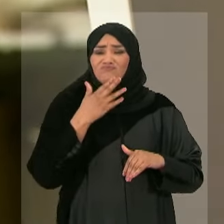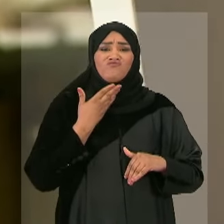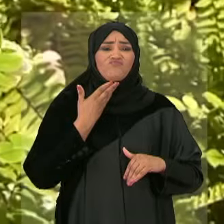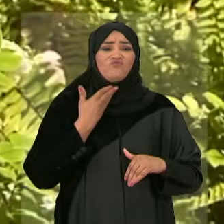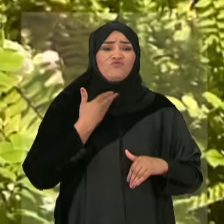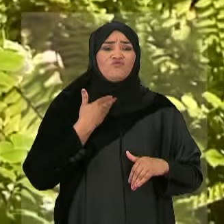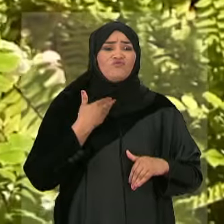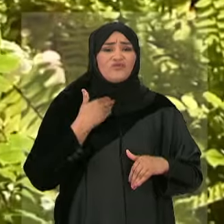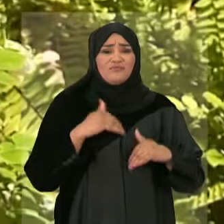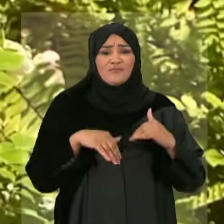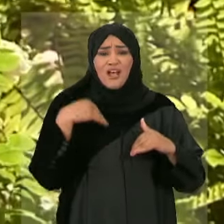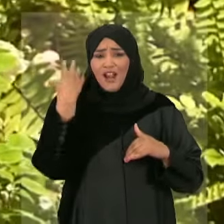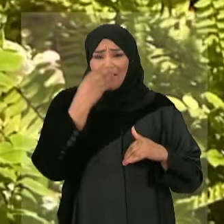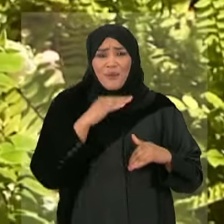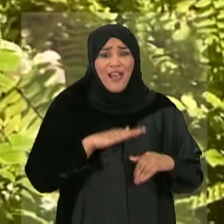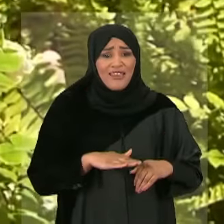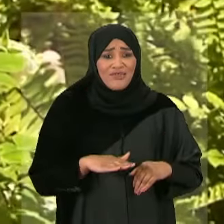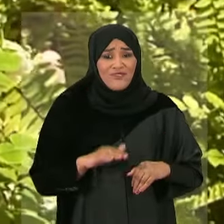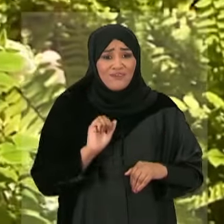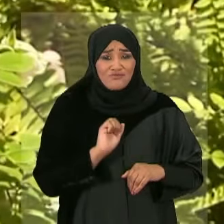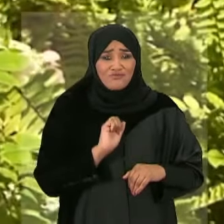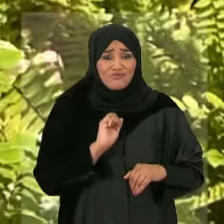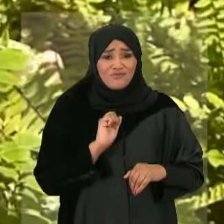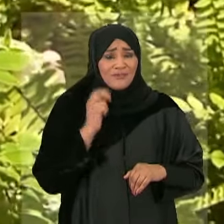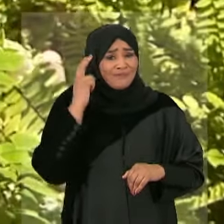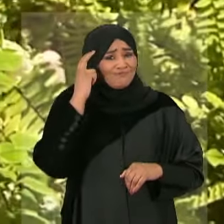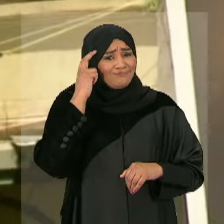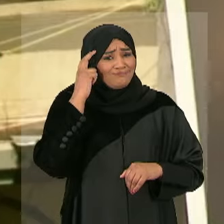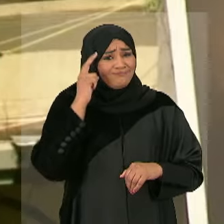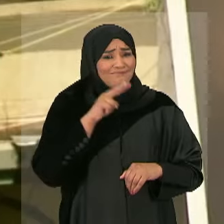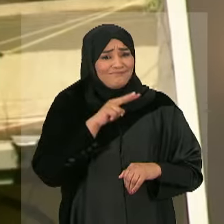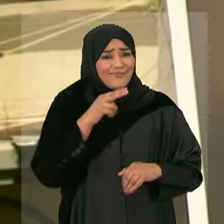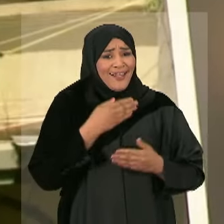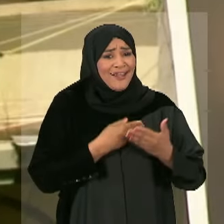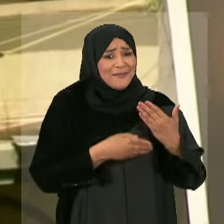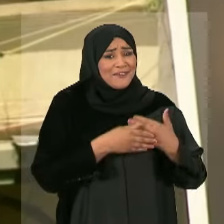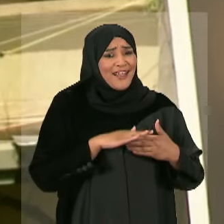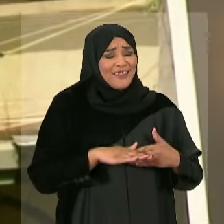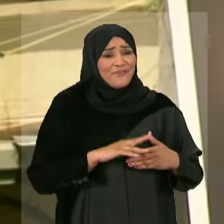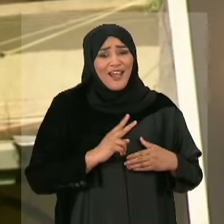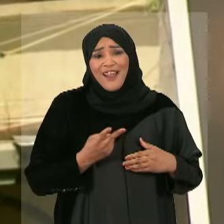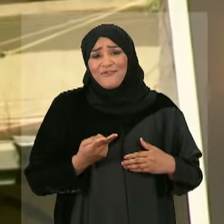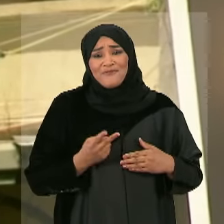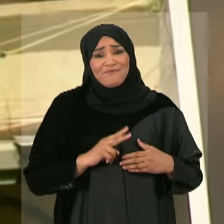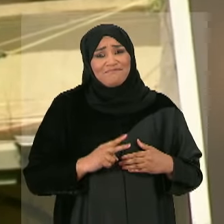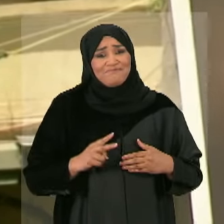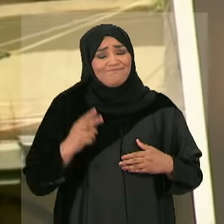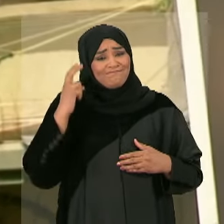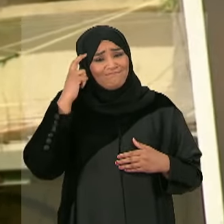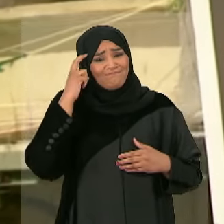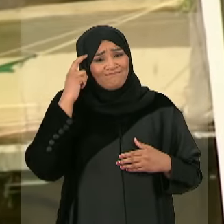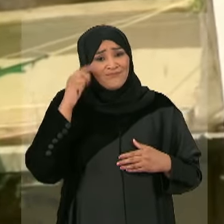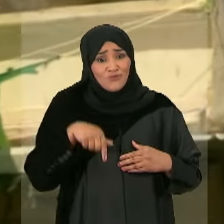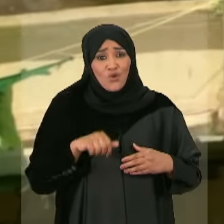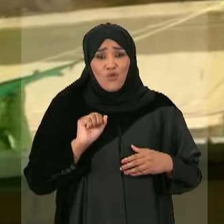الحلوة اللي بتذكرني بطفولتي. أنا كنت كتير بهديك المناطق وأنا صغيرة، فلما وقفت ورسمت كنت سعيدة كتير، ما